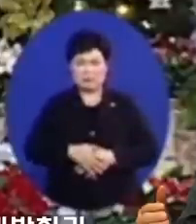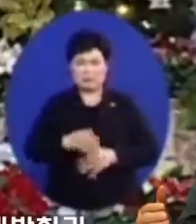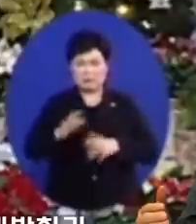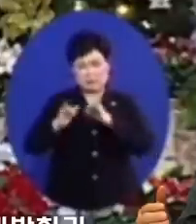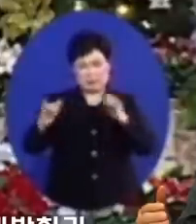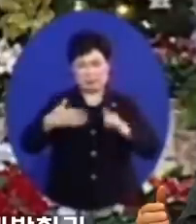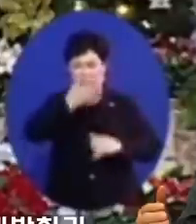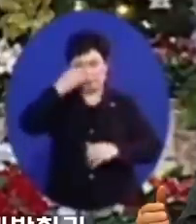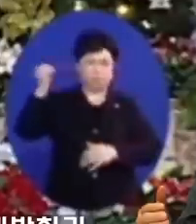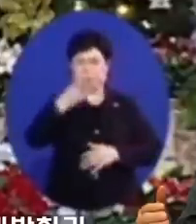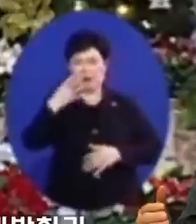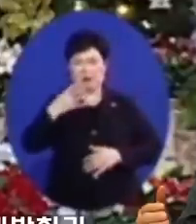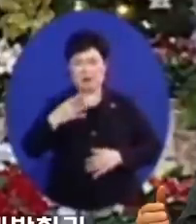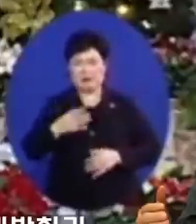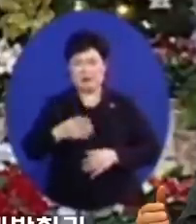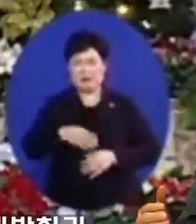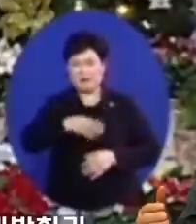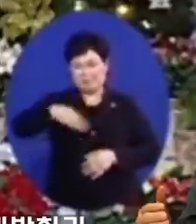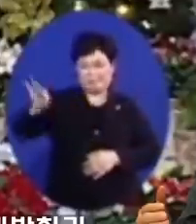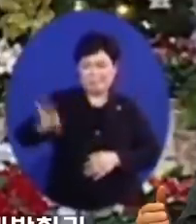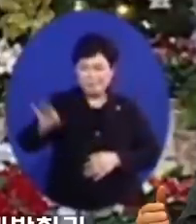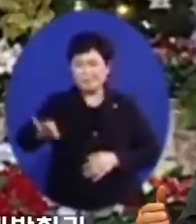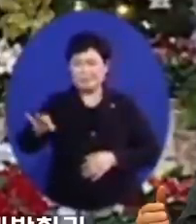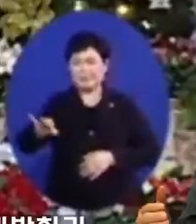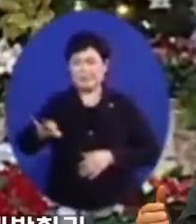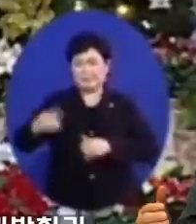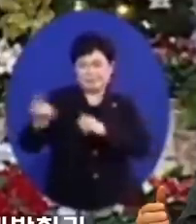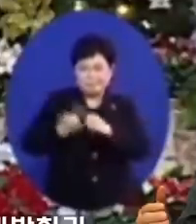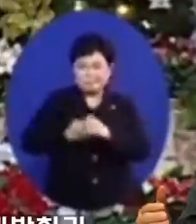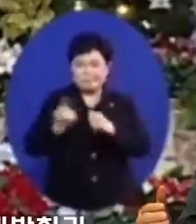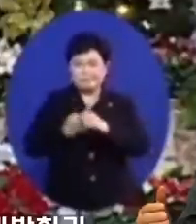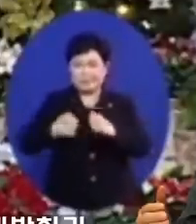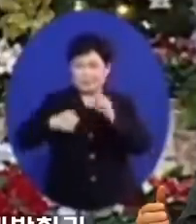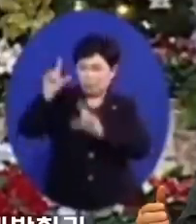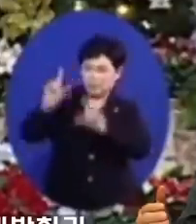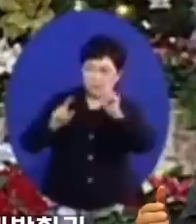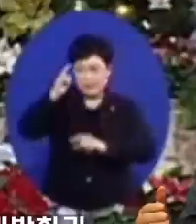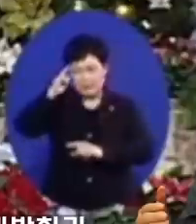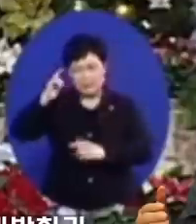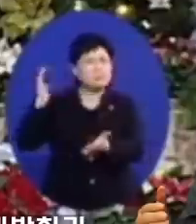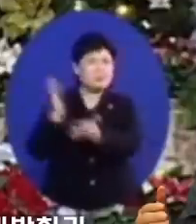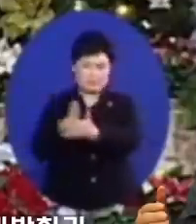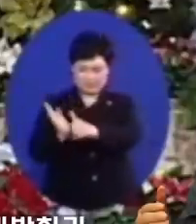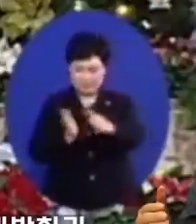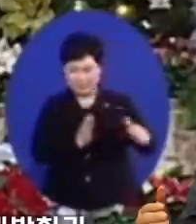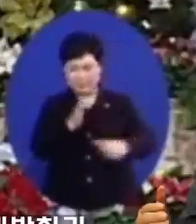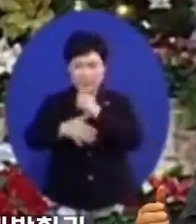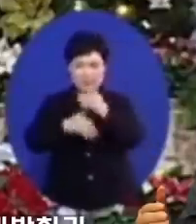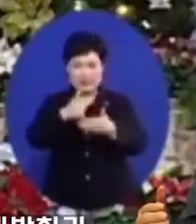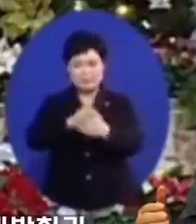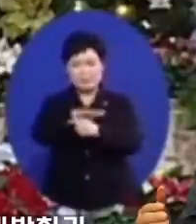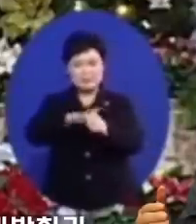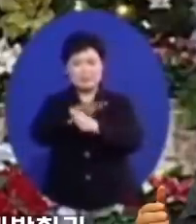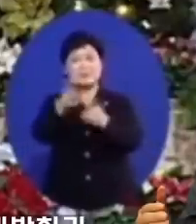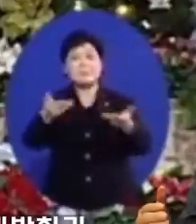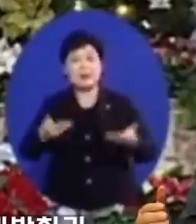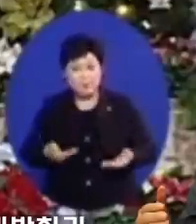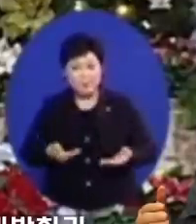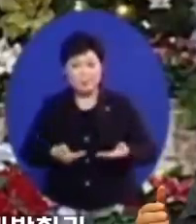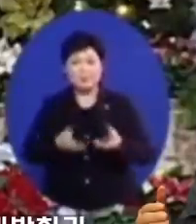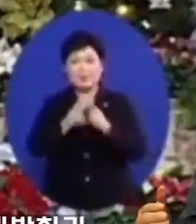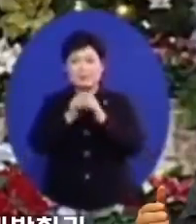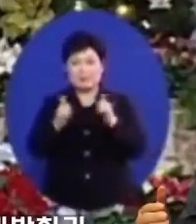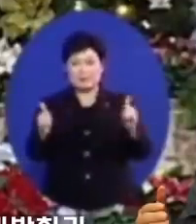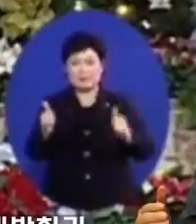사람들에게 무시당하고 천대받고 박대받는 자기 모습을 생각하면 안 됩니다. 하나님의 사랑을 받고